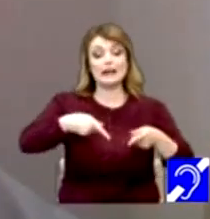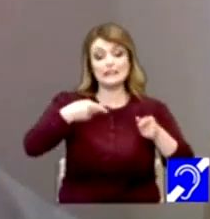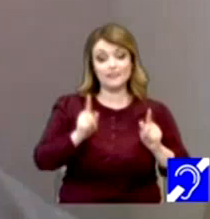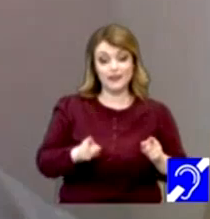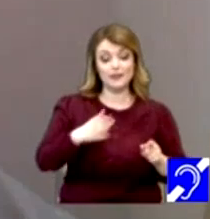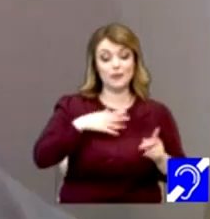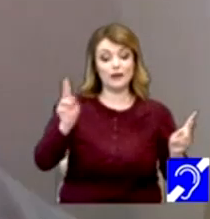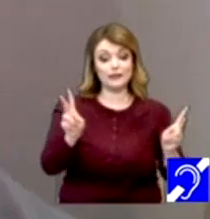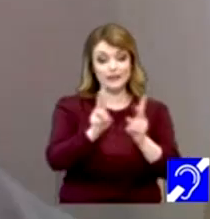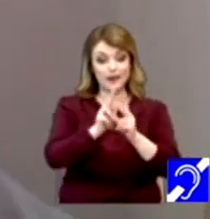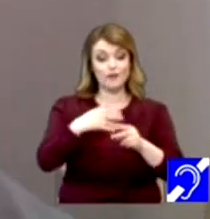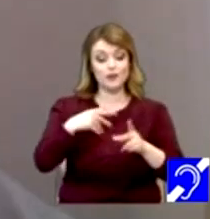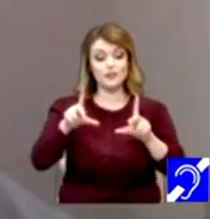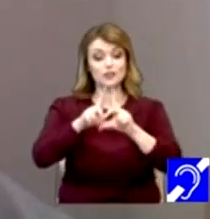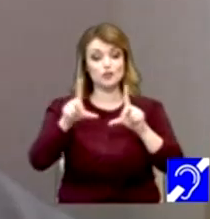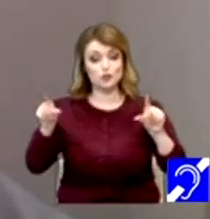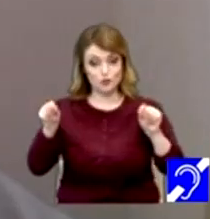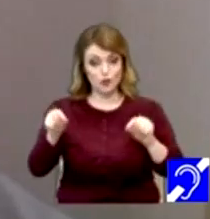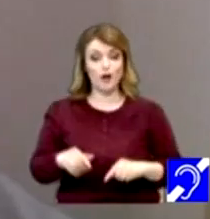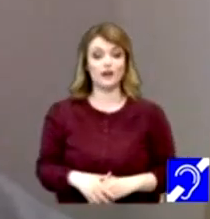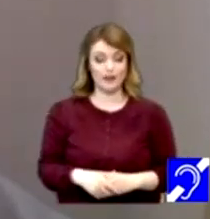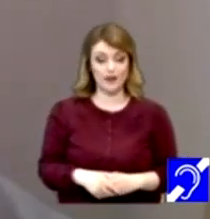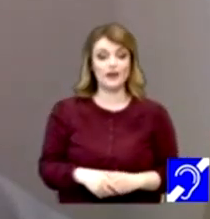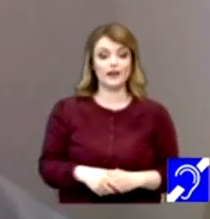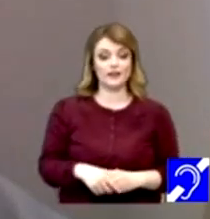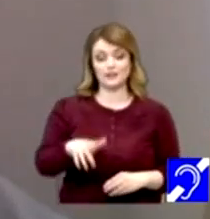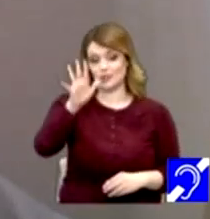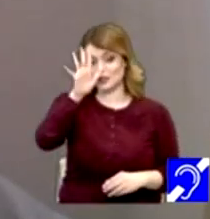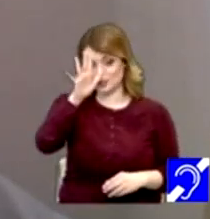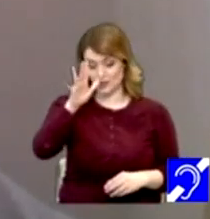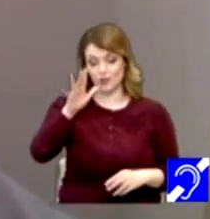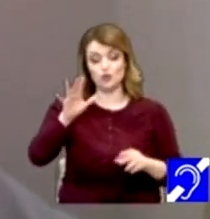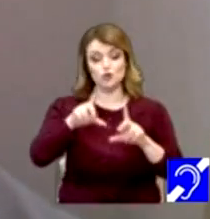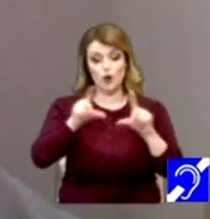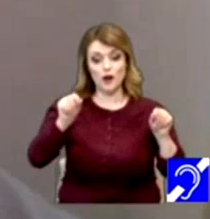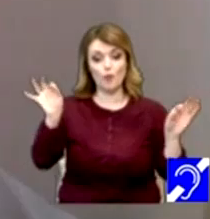a fost la Liceul Republican de Muzică Ciprian Porumbescu, din Chișinău,